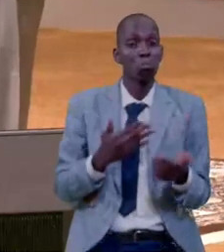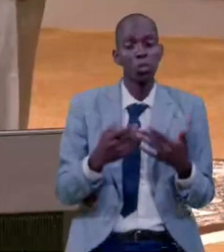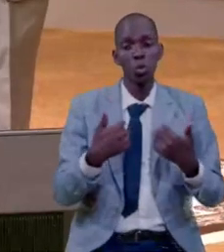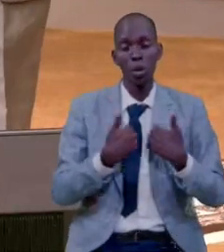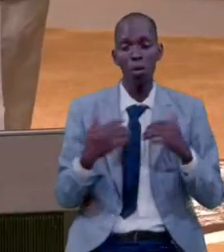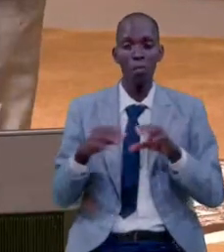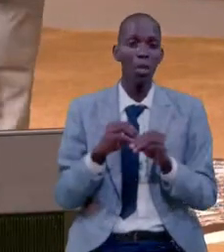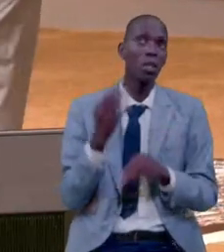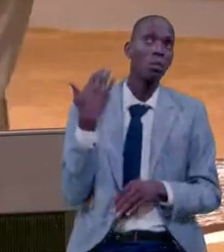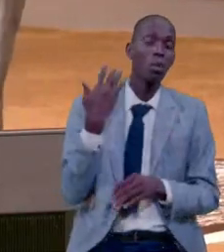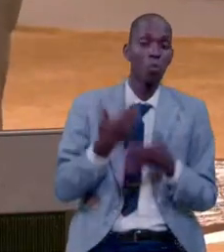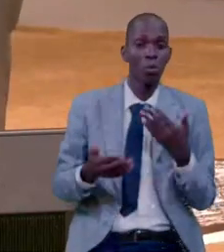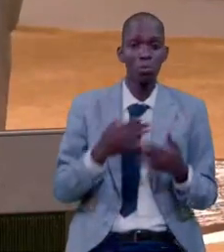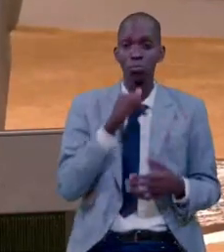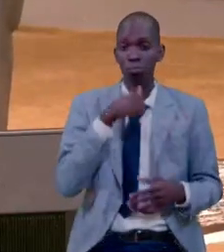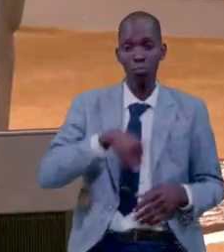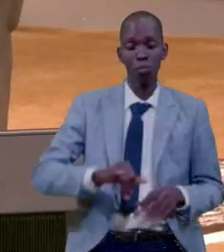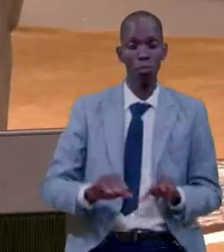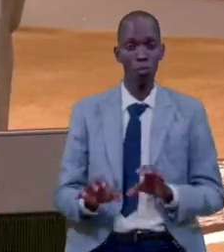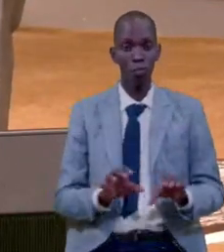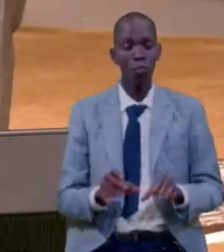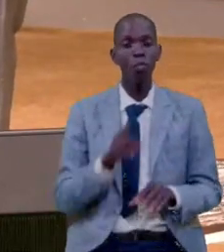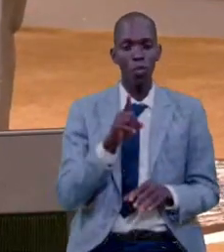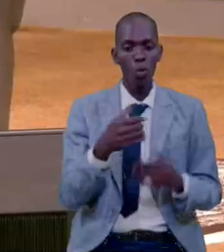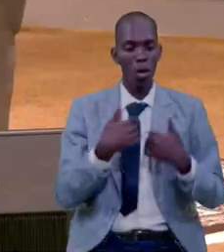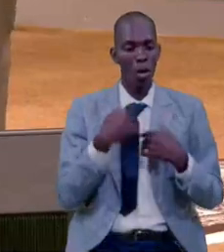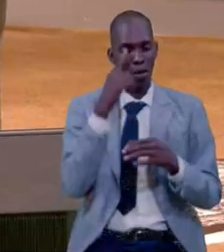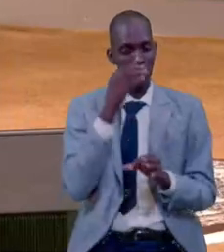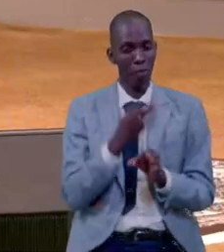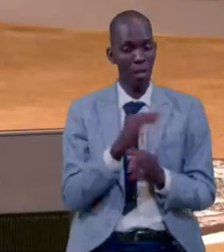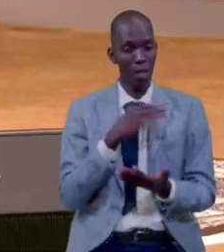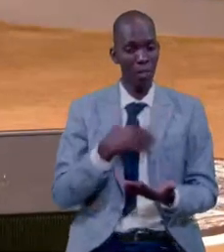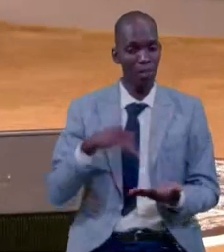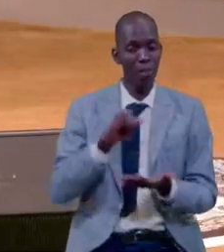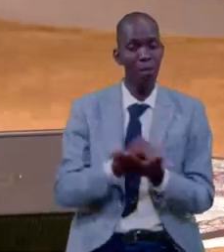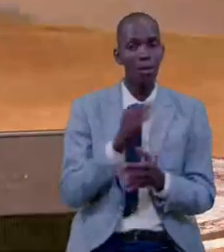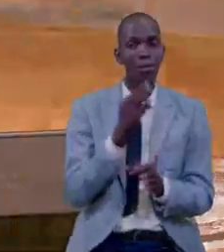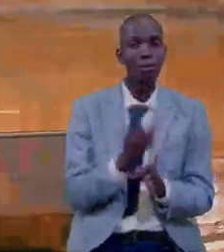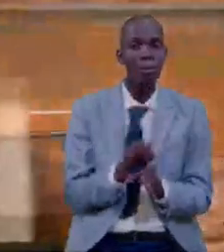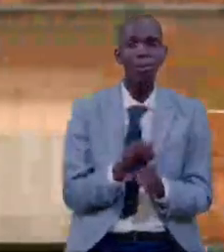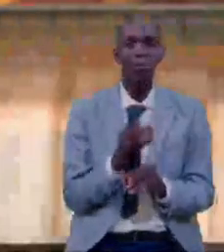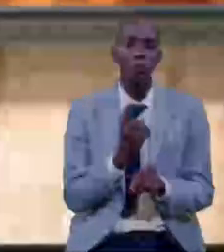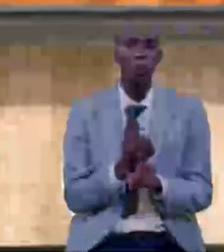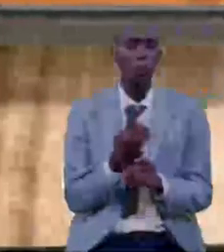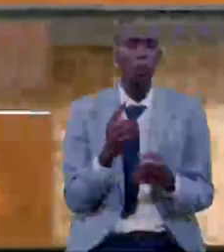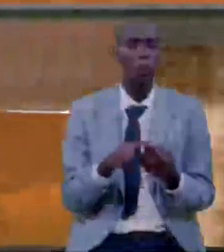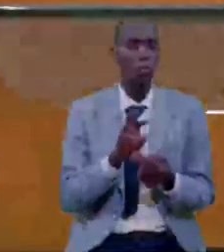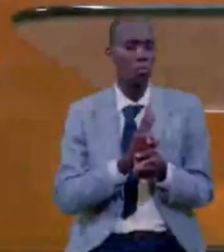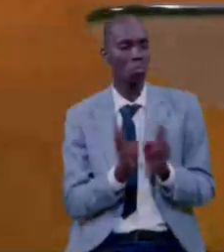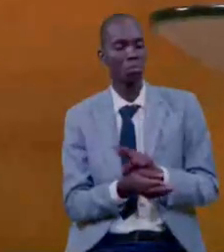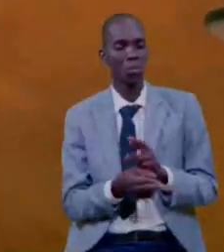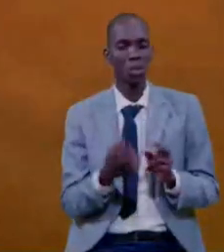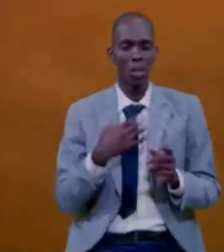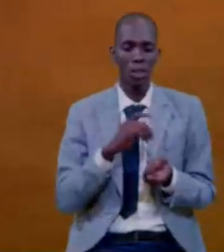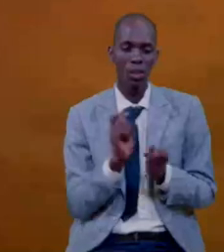le passé, ce que vous n'avez pas fait dans le passé, vous avez la foi. Et cette foi, c'est de se repentir et